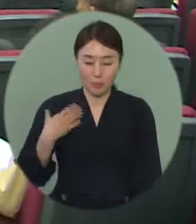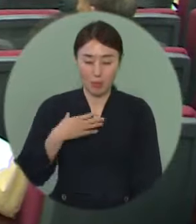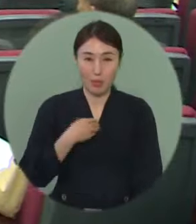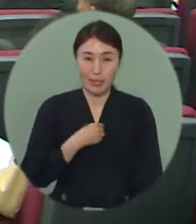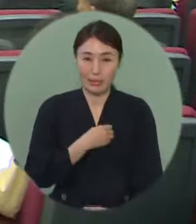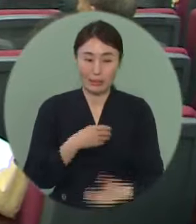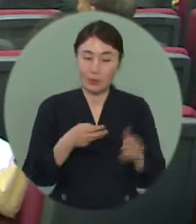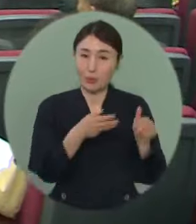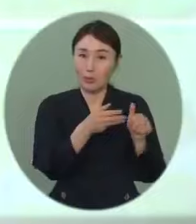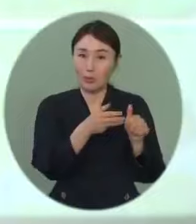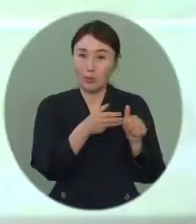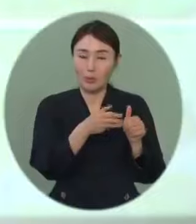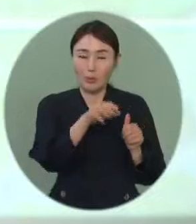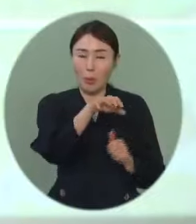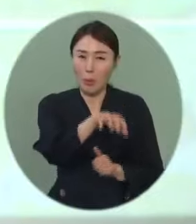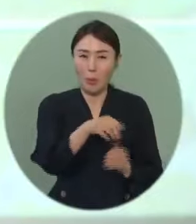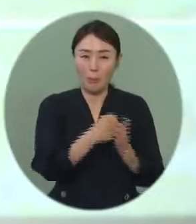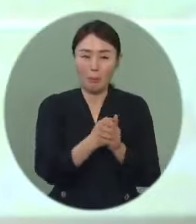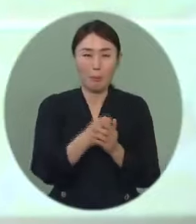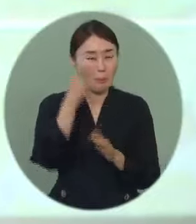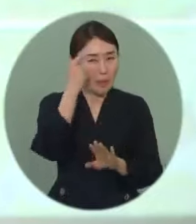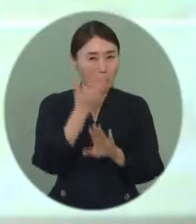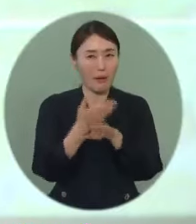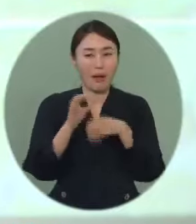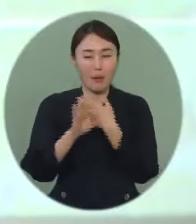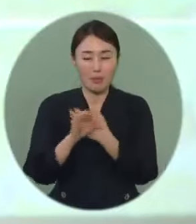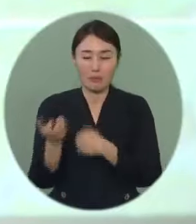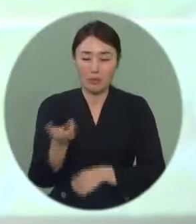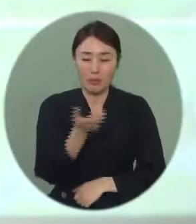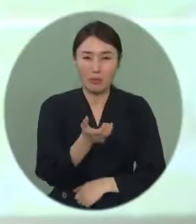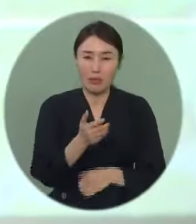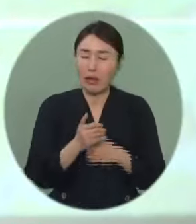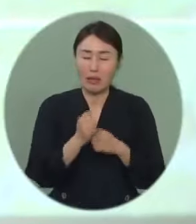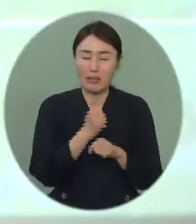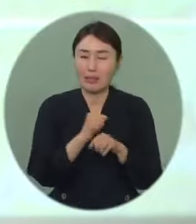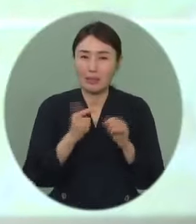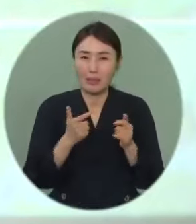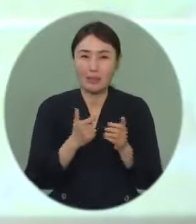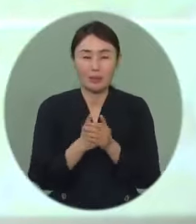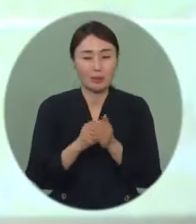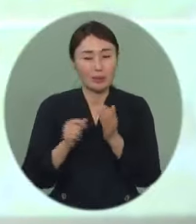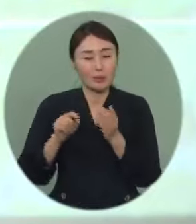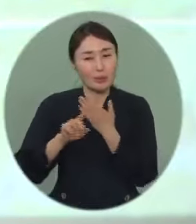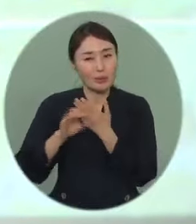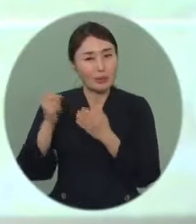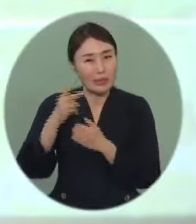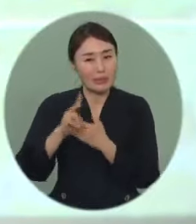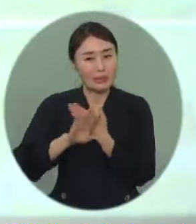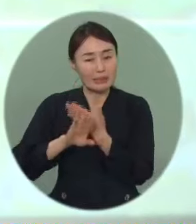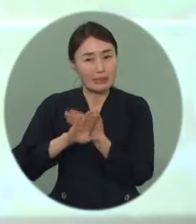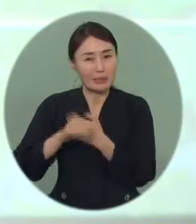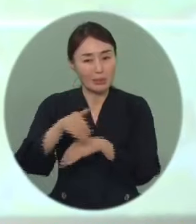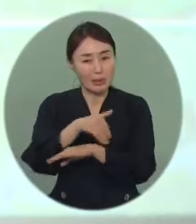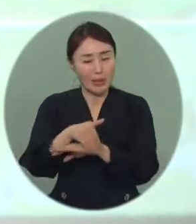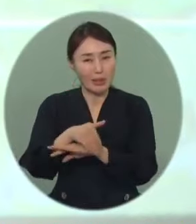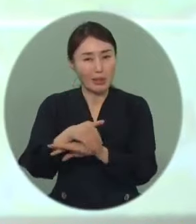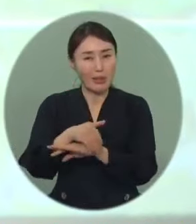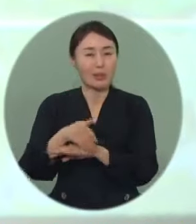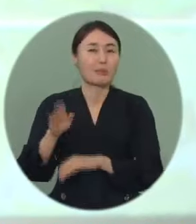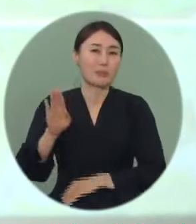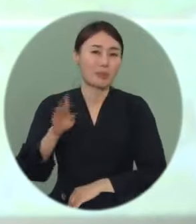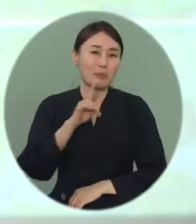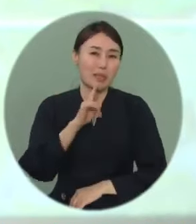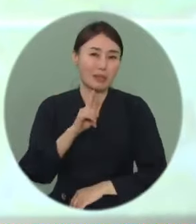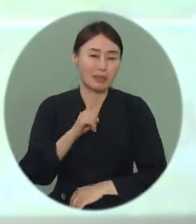무안군이 반대하면 광주 군공항 이전을 추진하지 않겠다. 또 다른 대안, 이른바 플랜 B도 찾을 것이다. 이틀